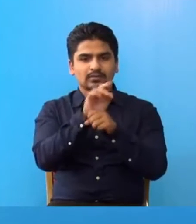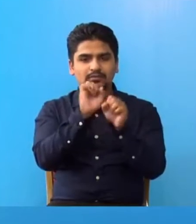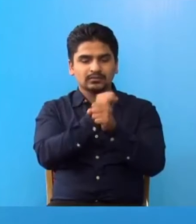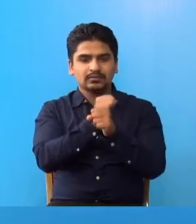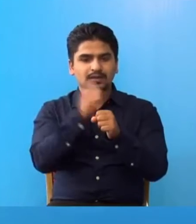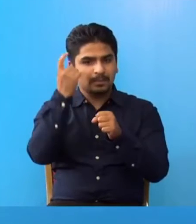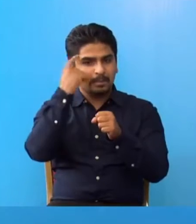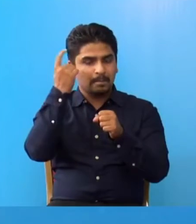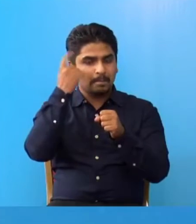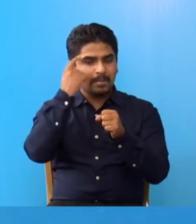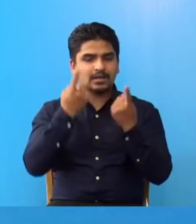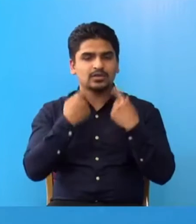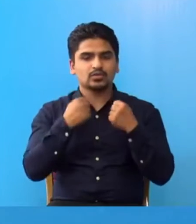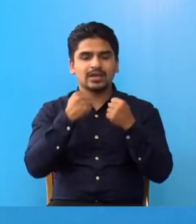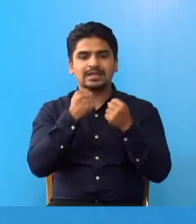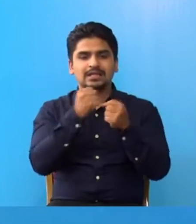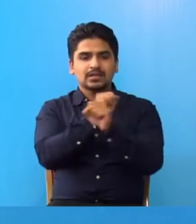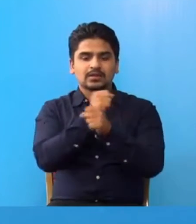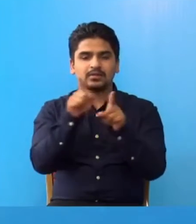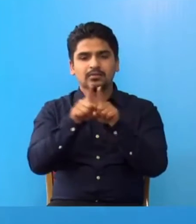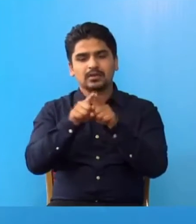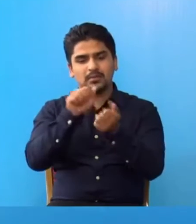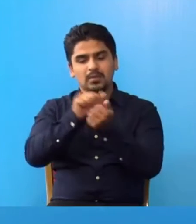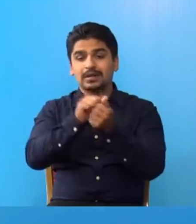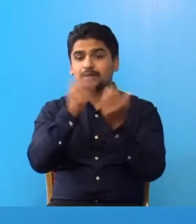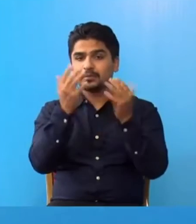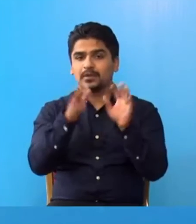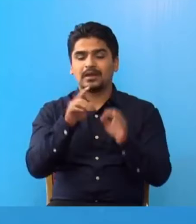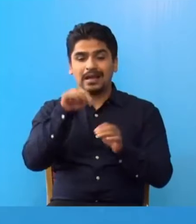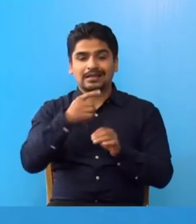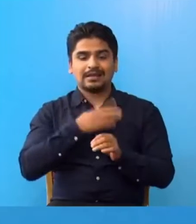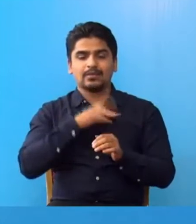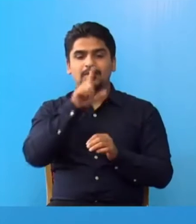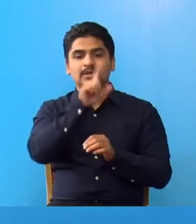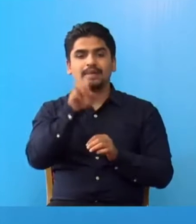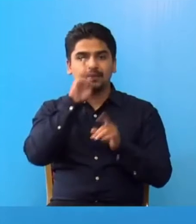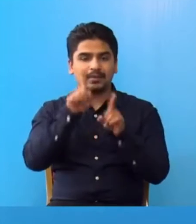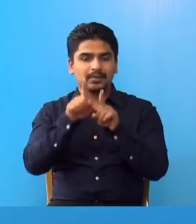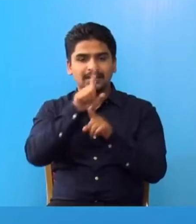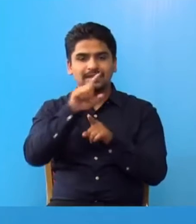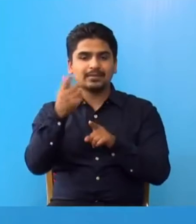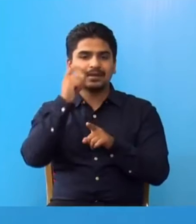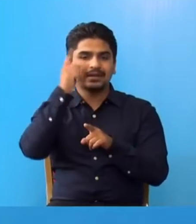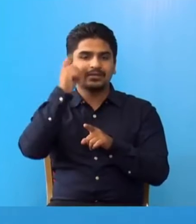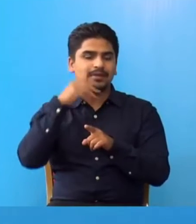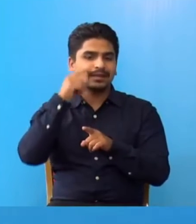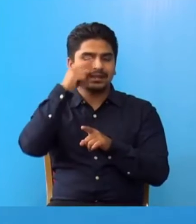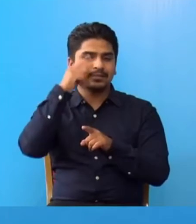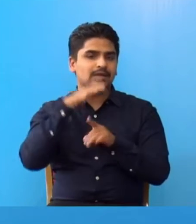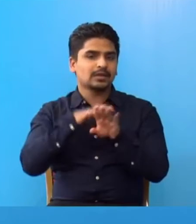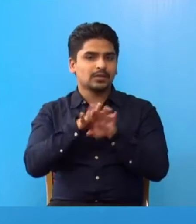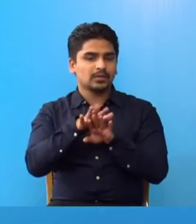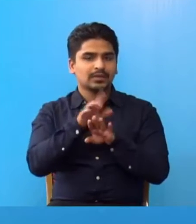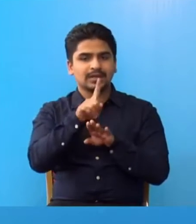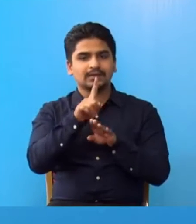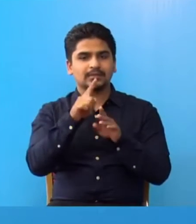हुआ ज आज अमरो नेपालम पनी ao physicians